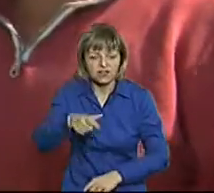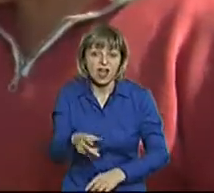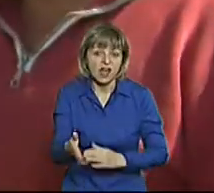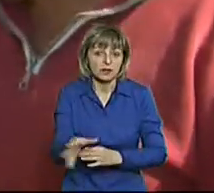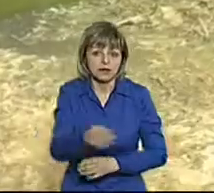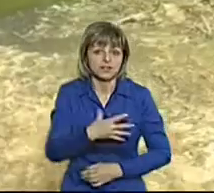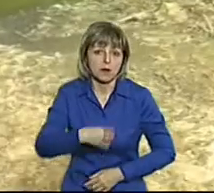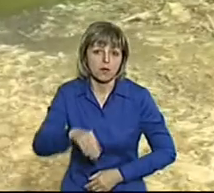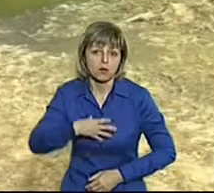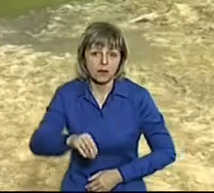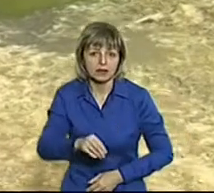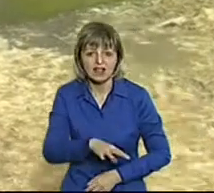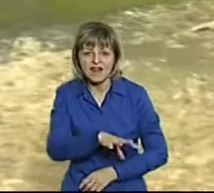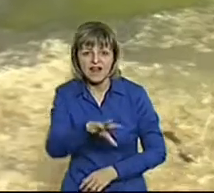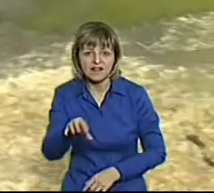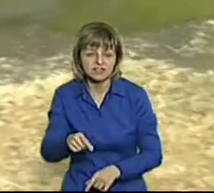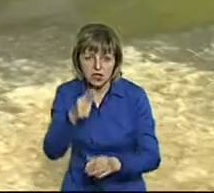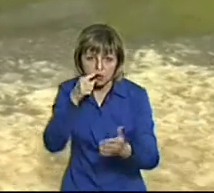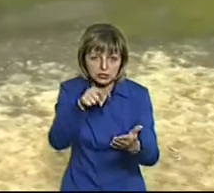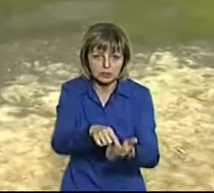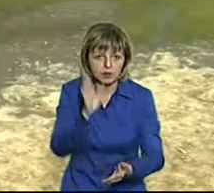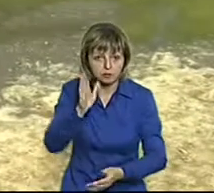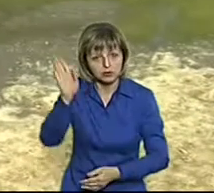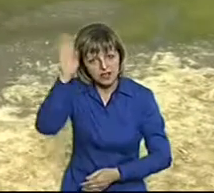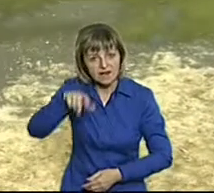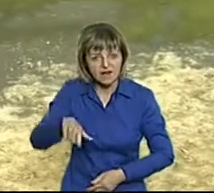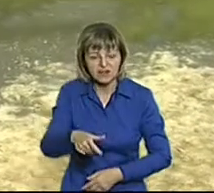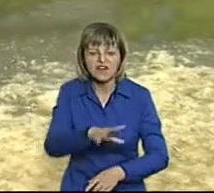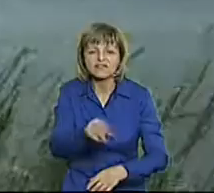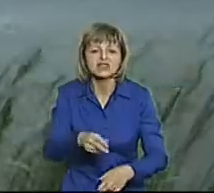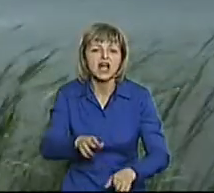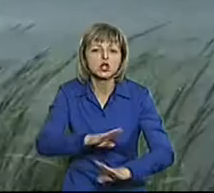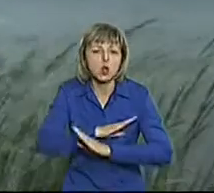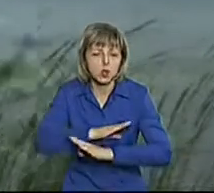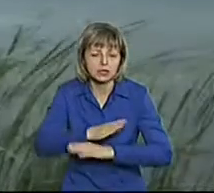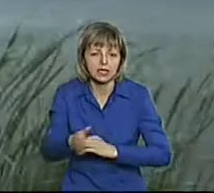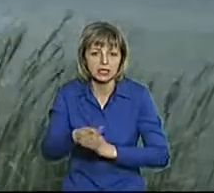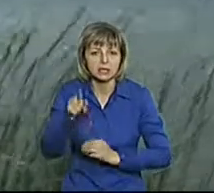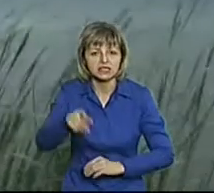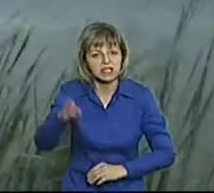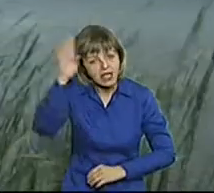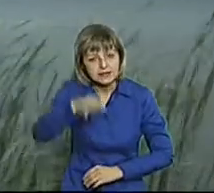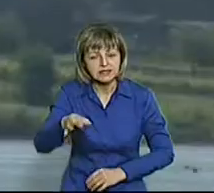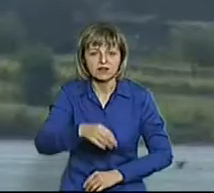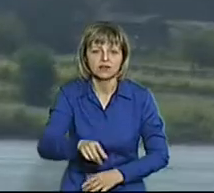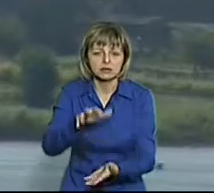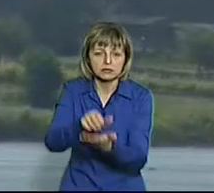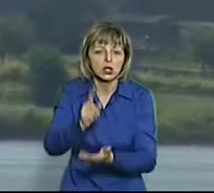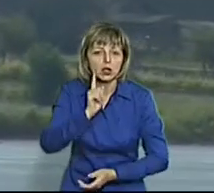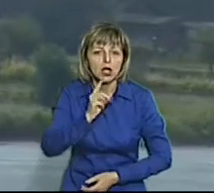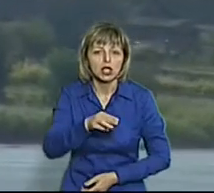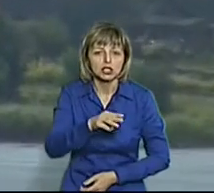пропала, затихнулася. Вона зараз вся побіжить в річку, в котілку дохла. Дохла вся риба. Тамтешні стави у користуванні дзовцу